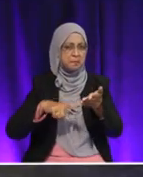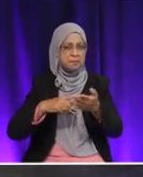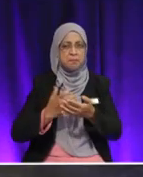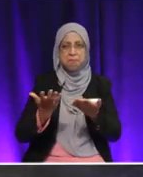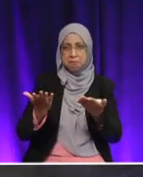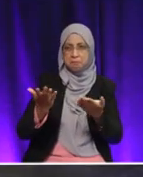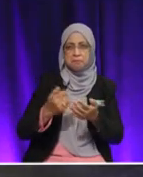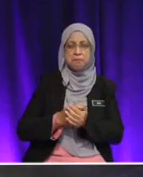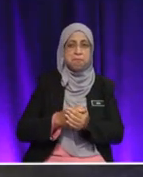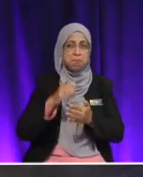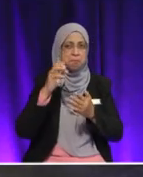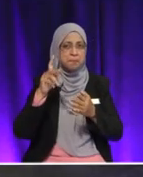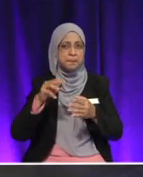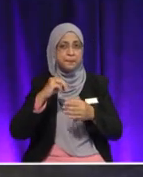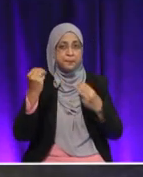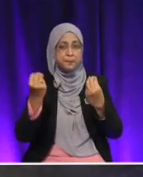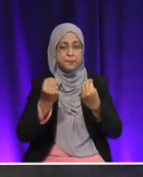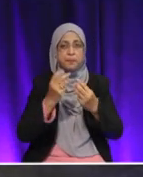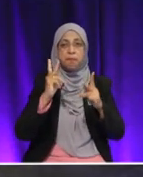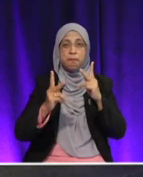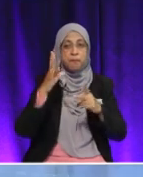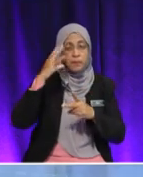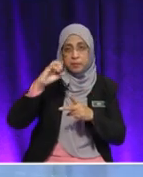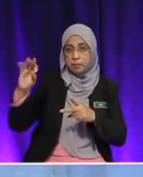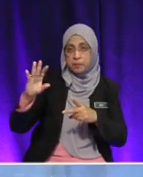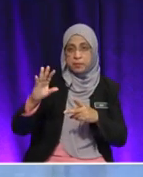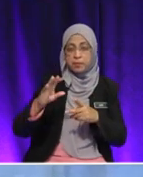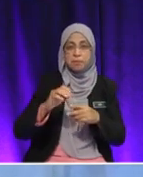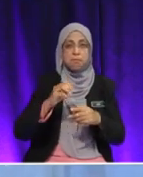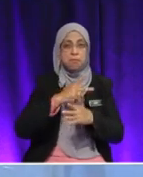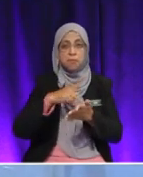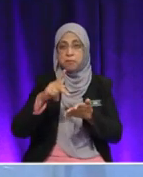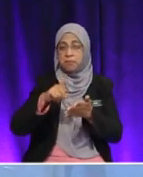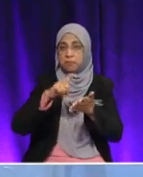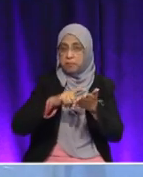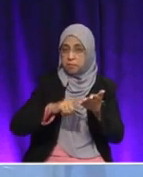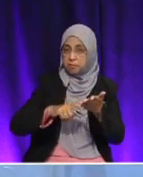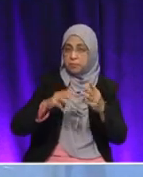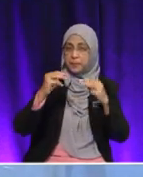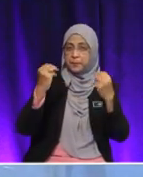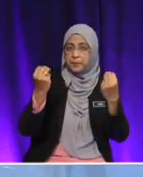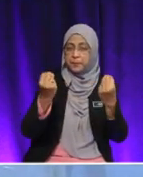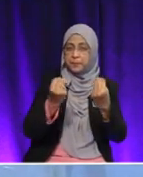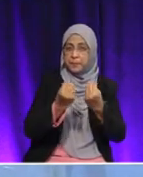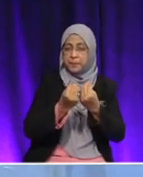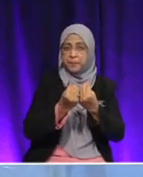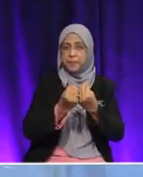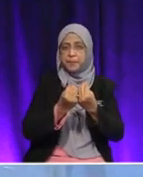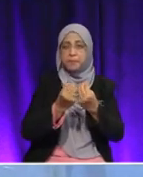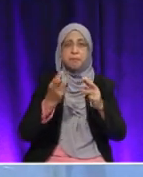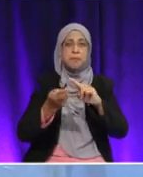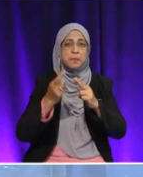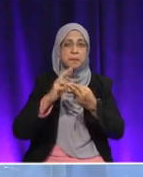kita mengabaikan tanggung jawab kita untuk mewujudkan suasana Harmoni antara kaum masyarakat juga akan contohnya